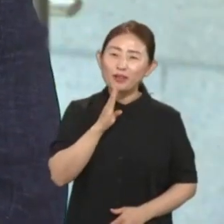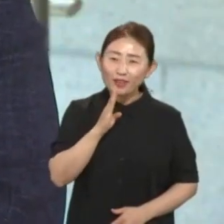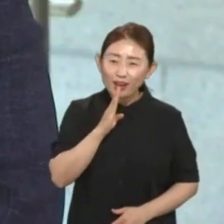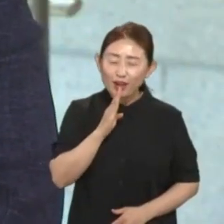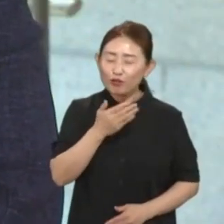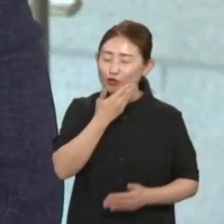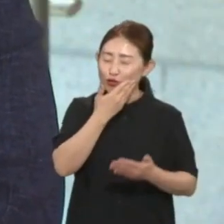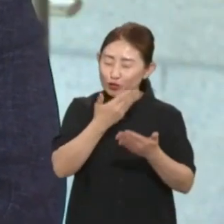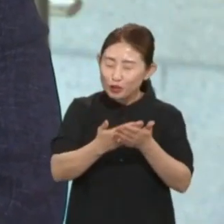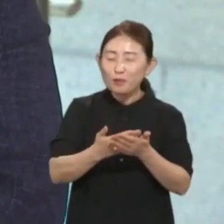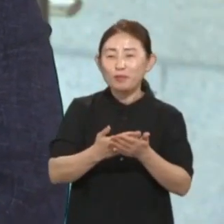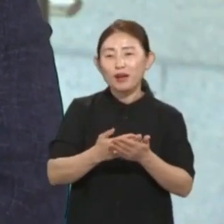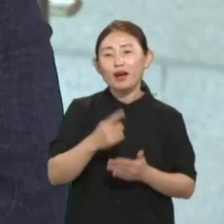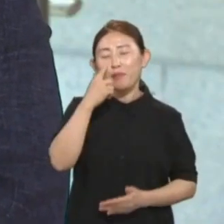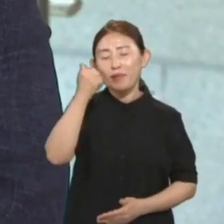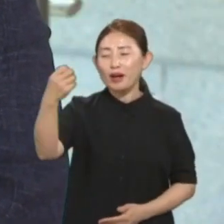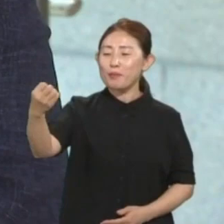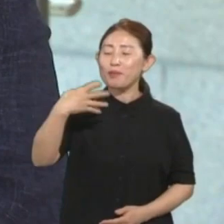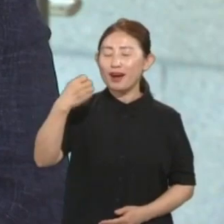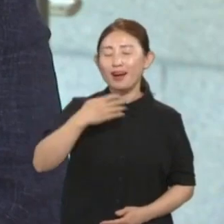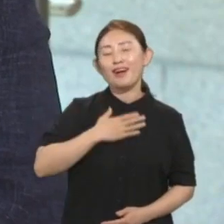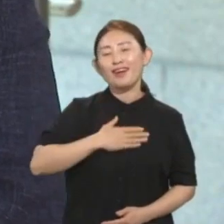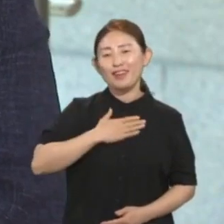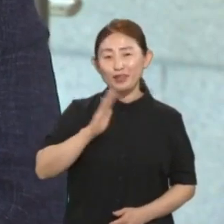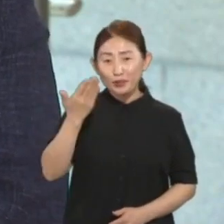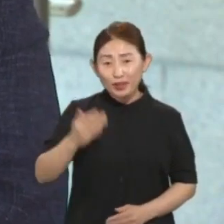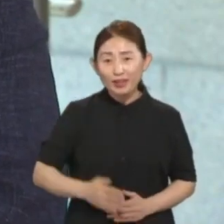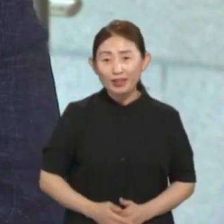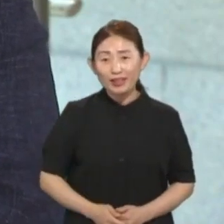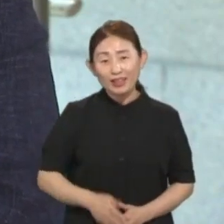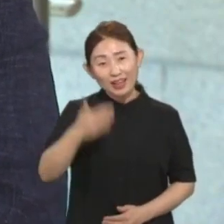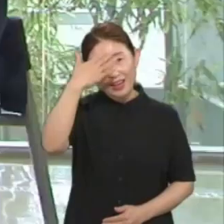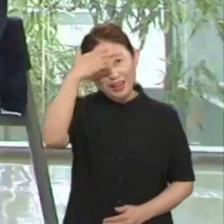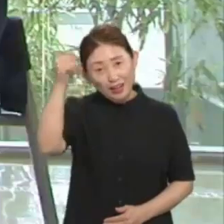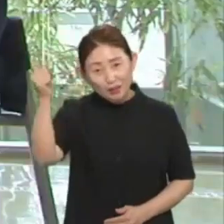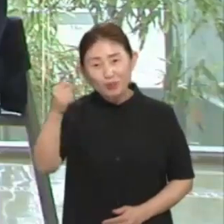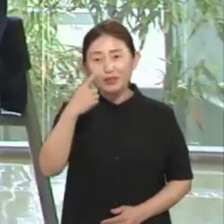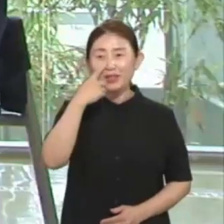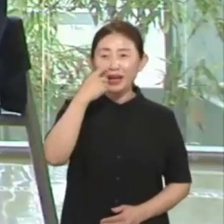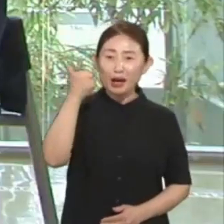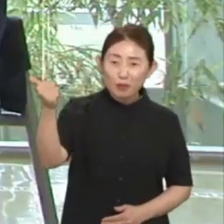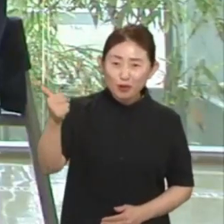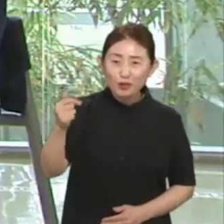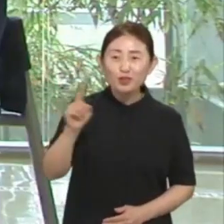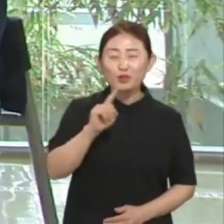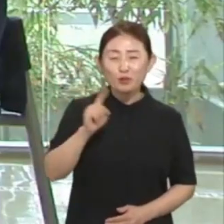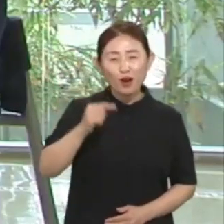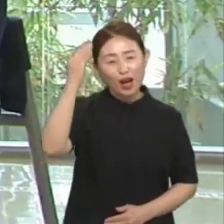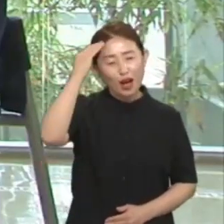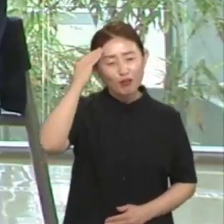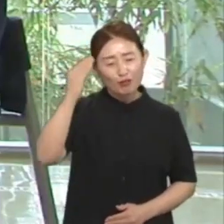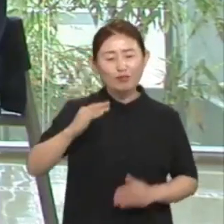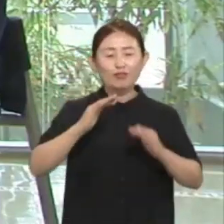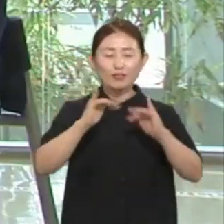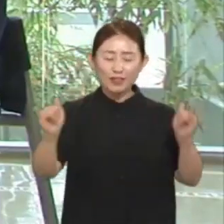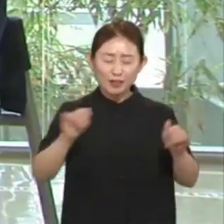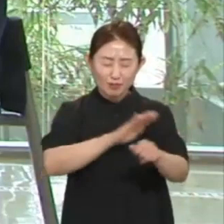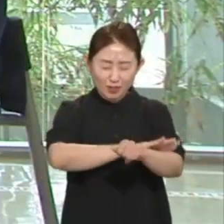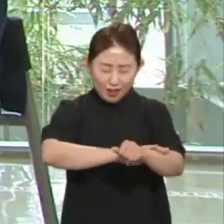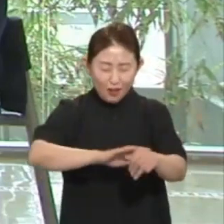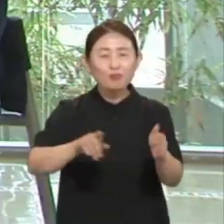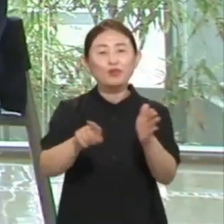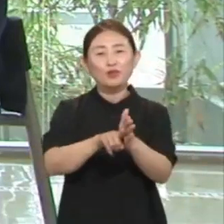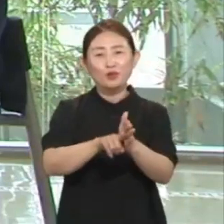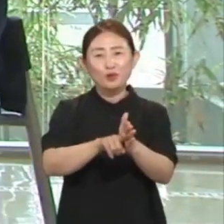귀한 말이구나. 근데 이제 할아버지가 됐든 아버지가 됐든 한국 사람을 믿었어요. 한국인의